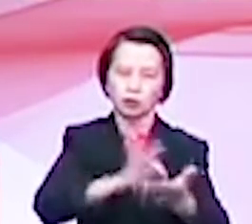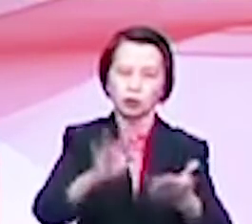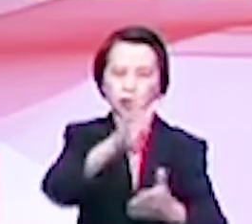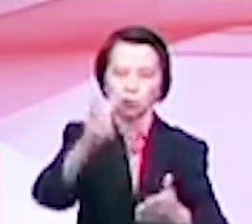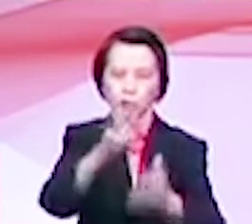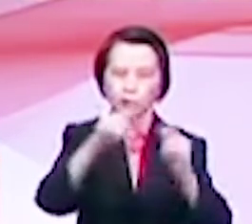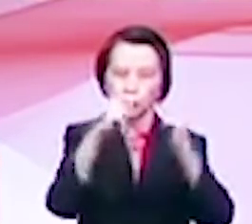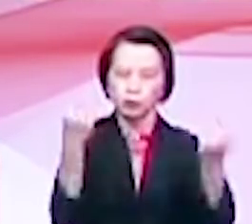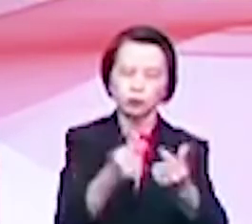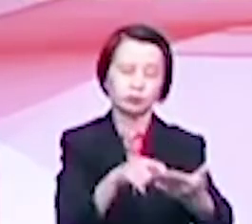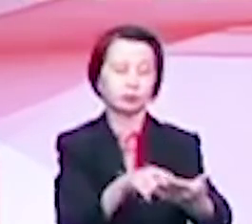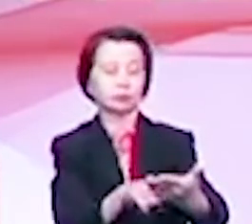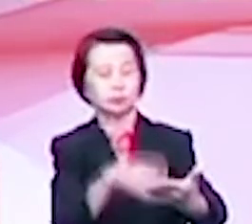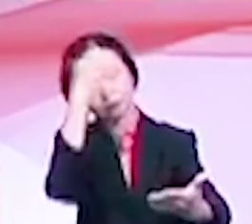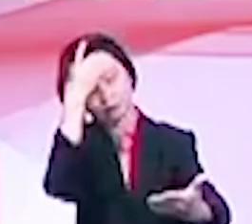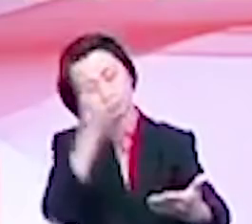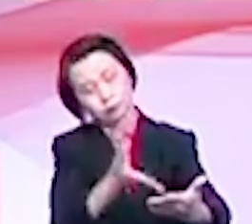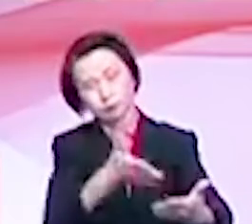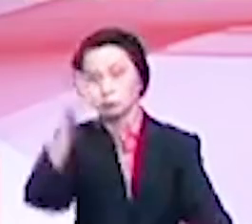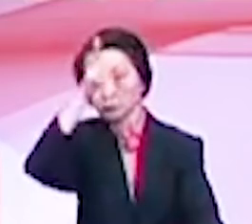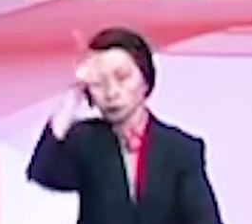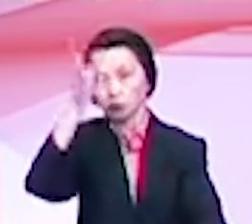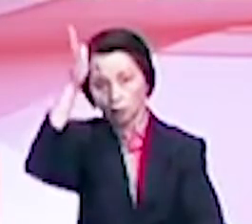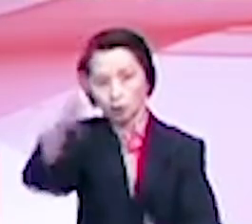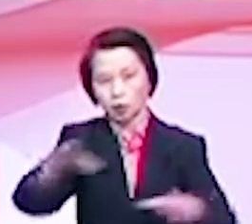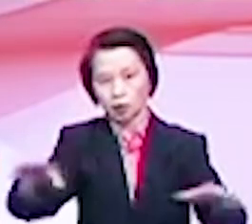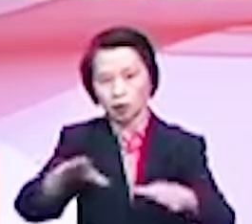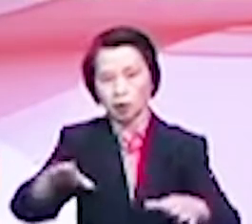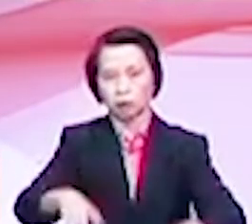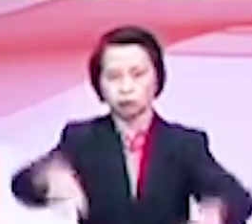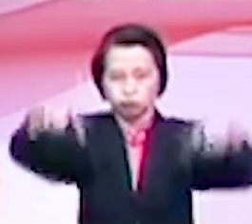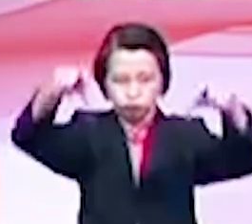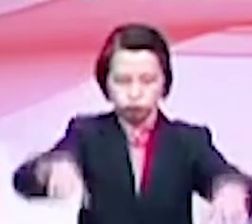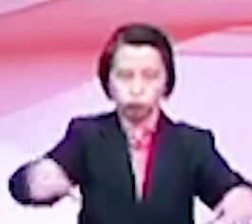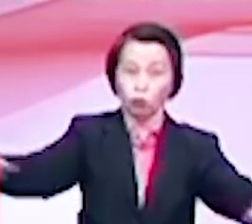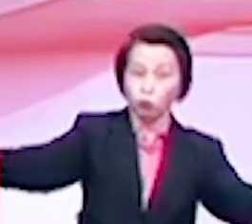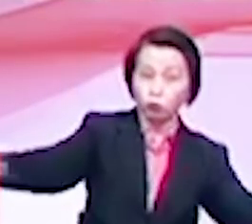dan sebagainya yang mengatakan kerajaan akan membuat total lockdown